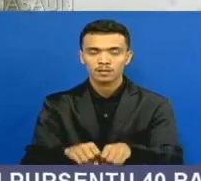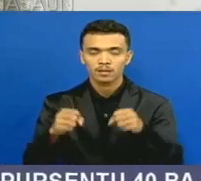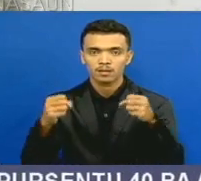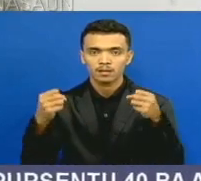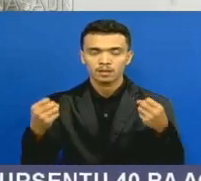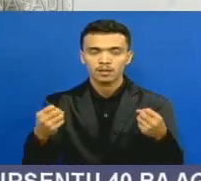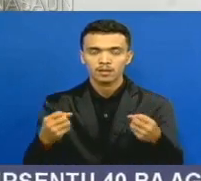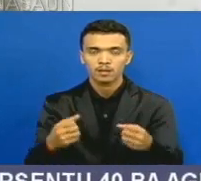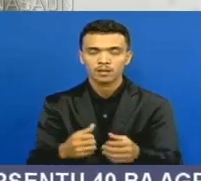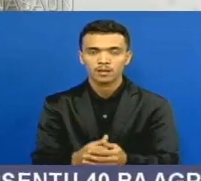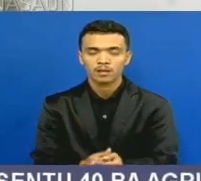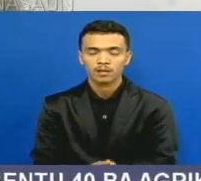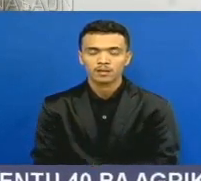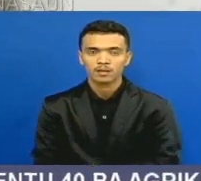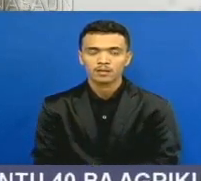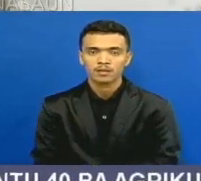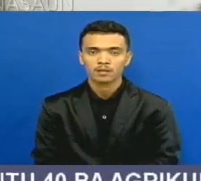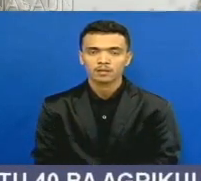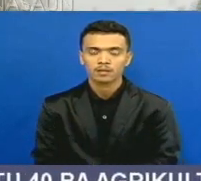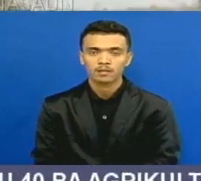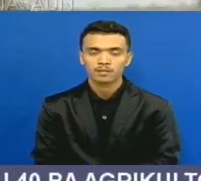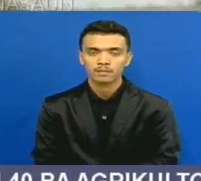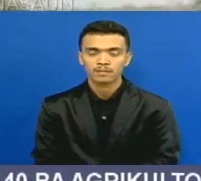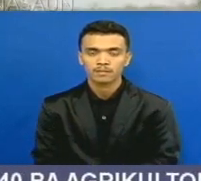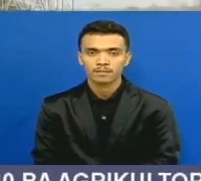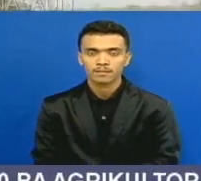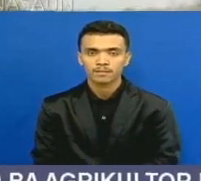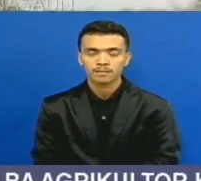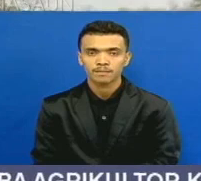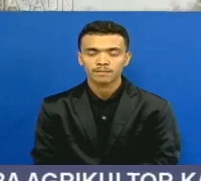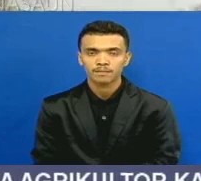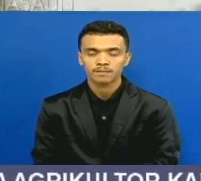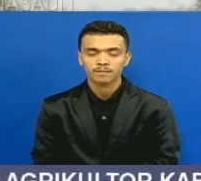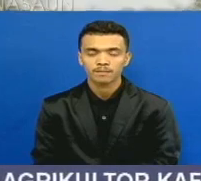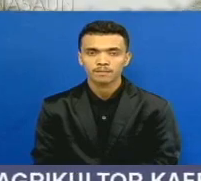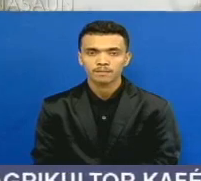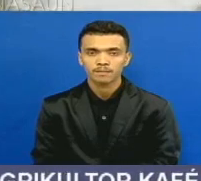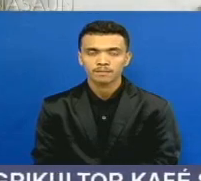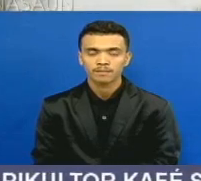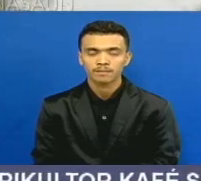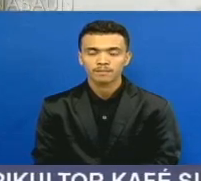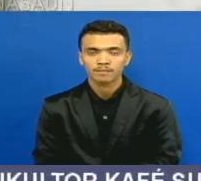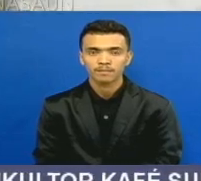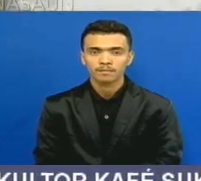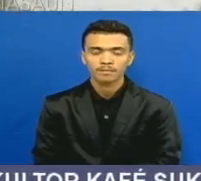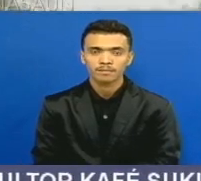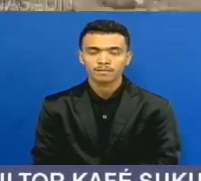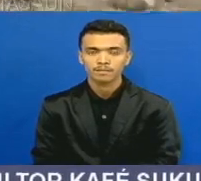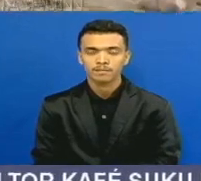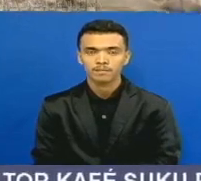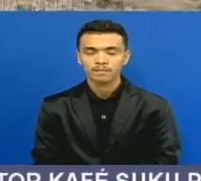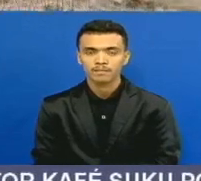ni be atliu, to kadas bah, ya lihat be, waisania, wayono ni ni, atau tu, to kami lihat